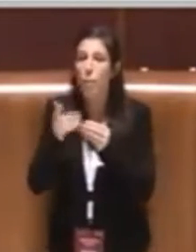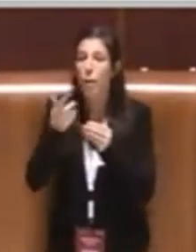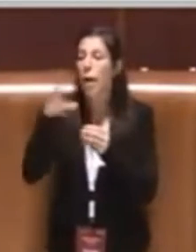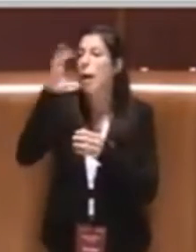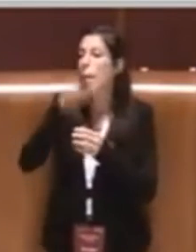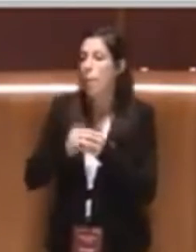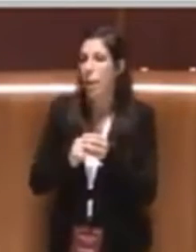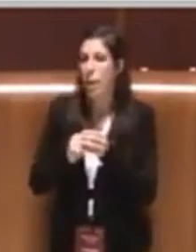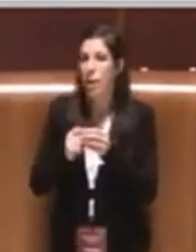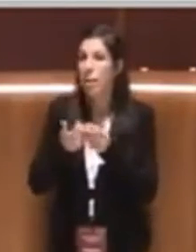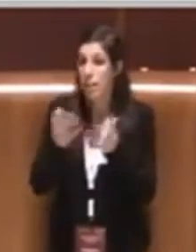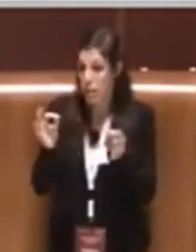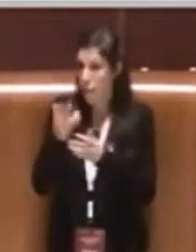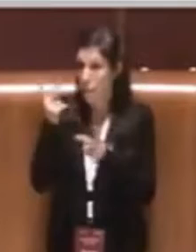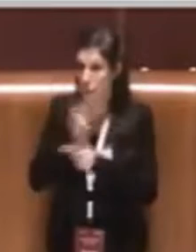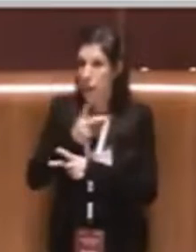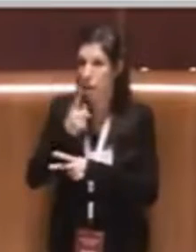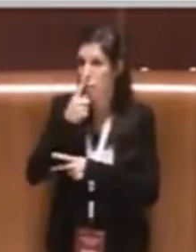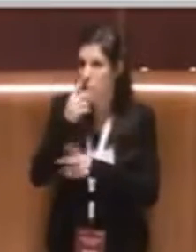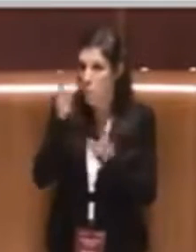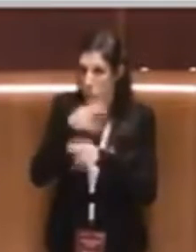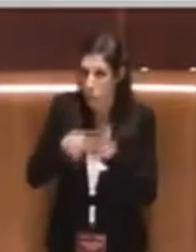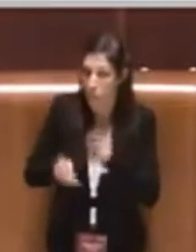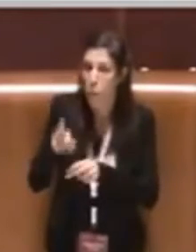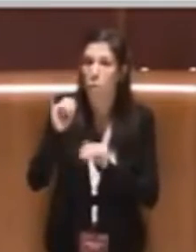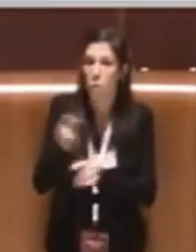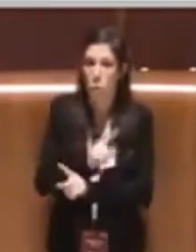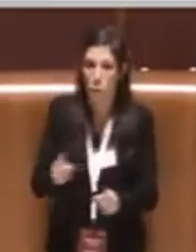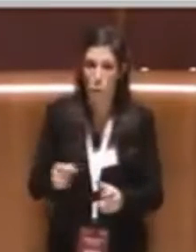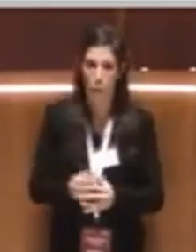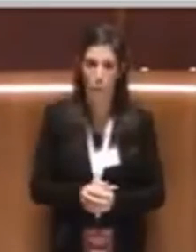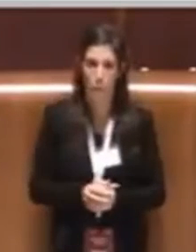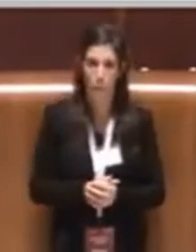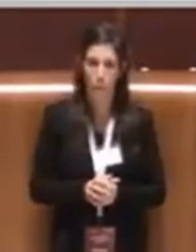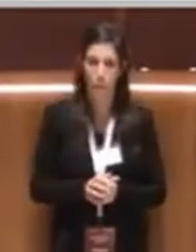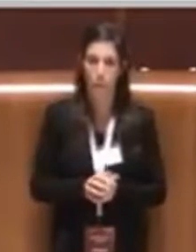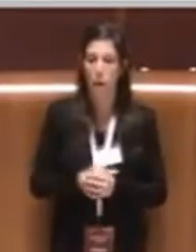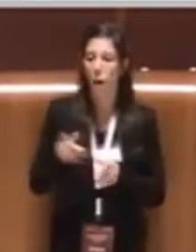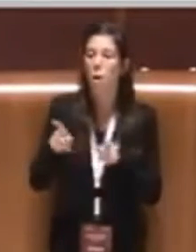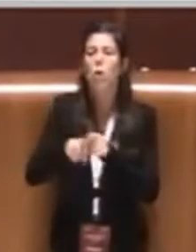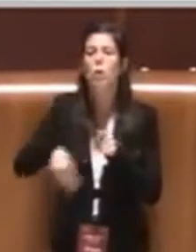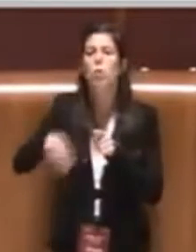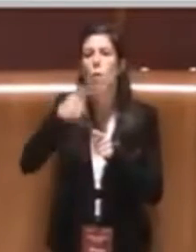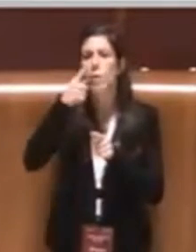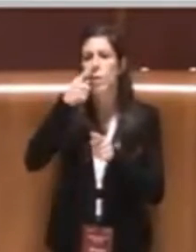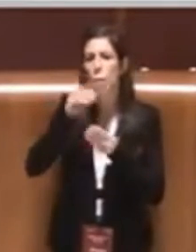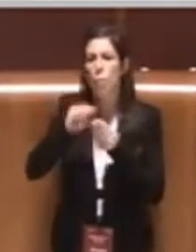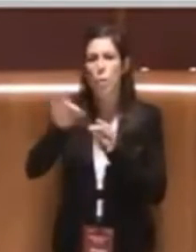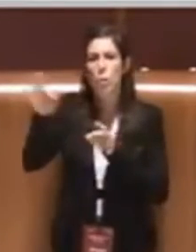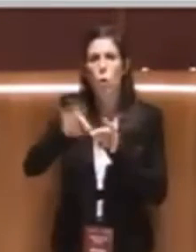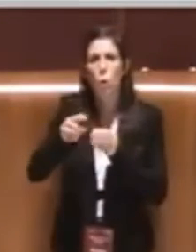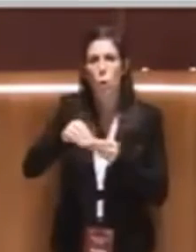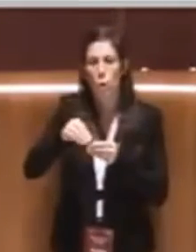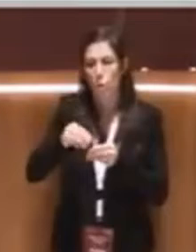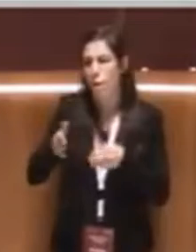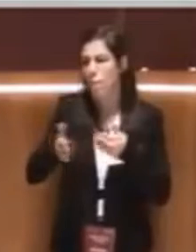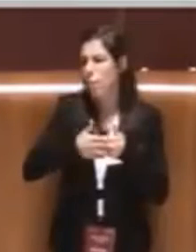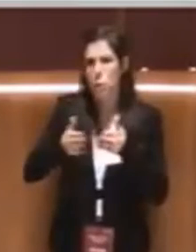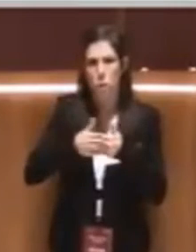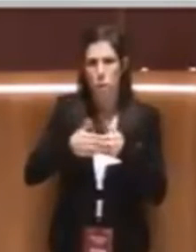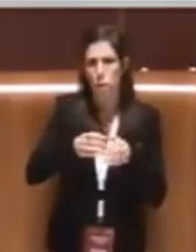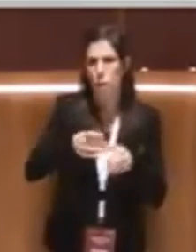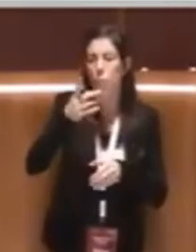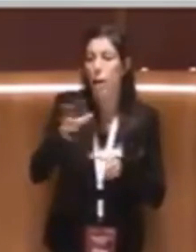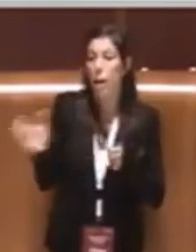consentiranno, accanto a delle colonnine e altre apparecchiature un po' più complesse, di fare una raccolta di campioni